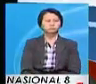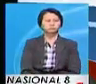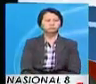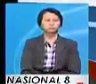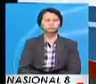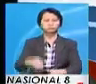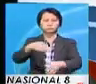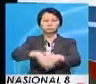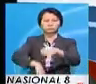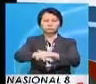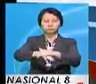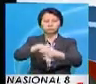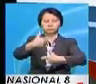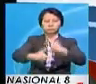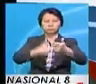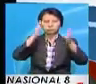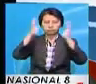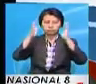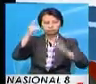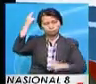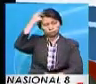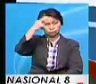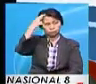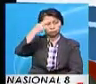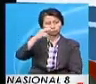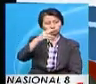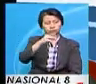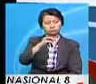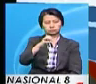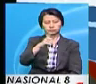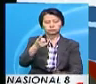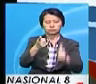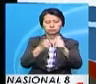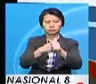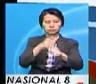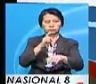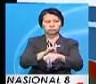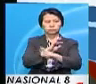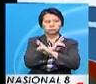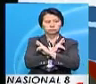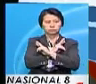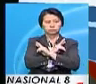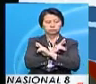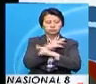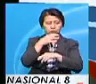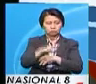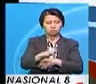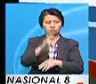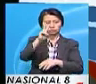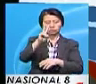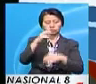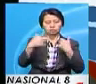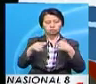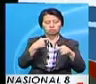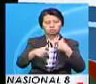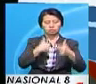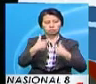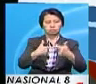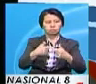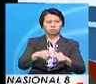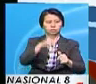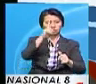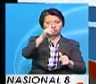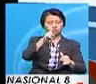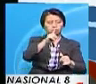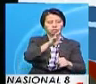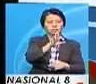perkembangan bola sepak Liga Malaysia Haji Ahmad yusof menjadi jurulatih pertama direhatkan musim ini selepas dua perlawanan Liga dan satu perlawanan